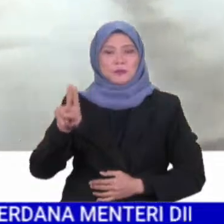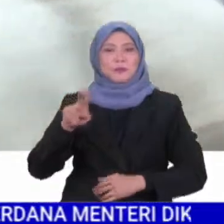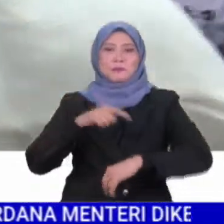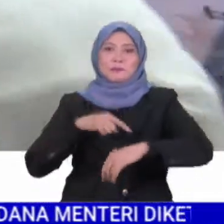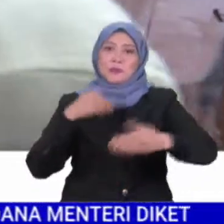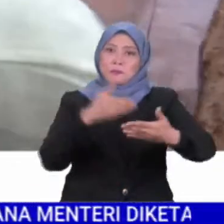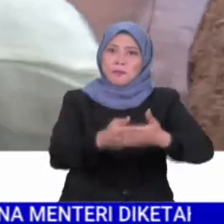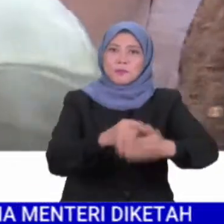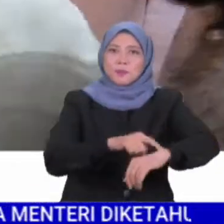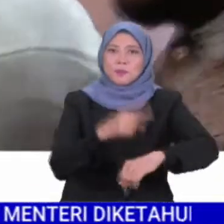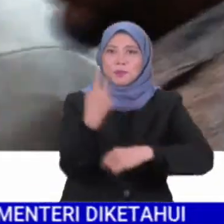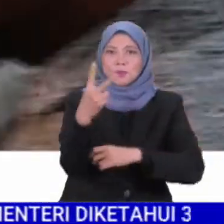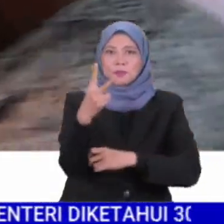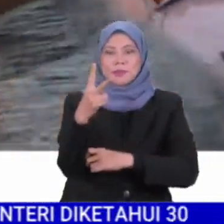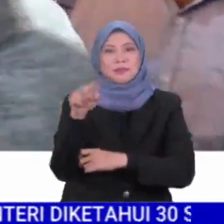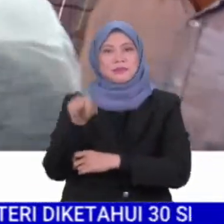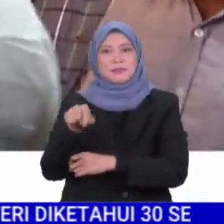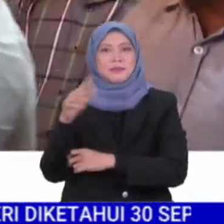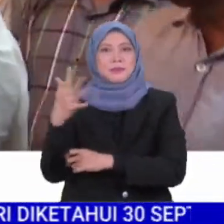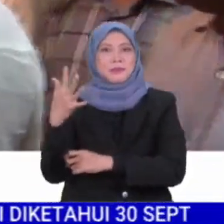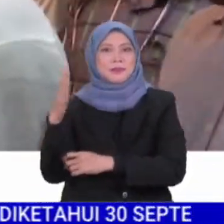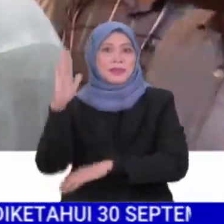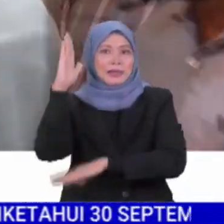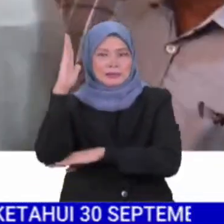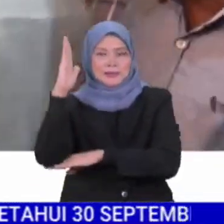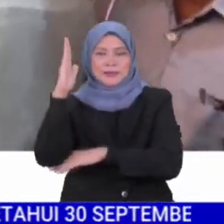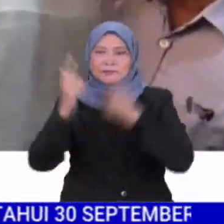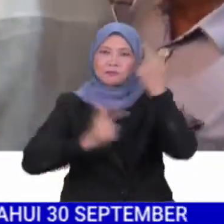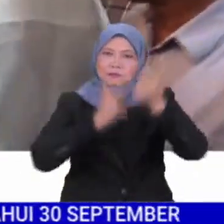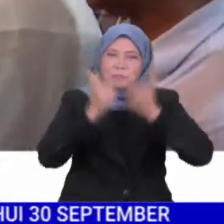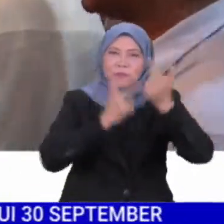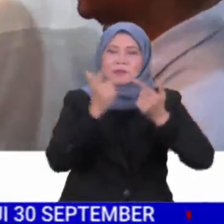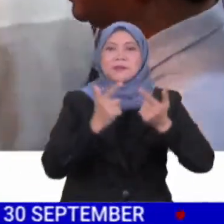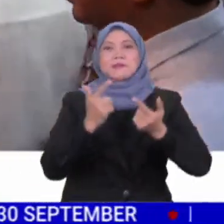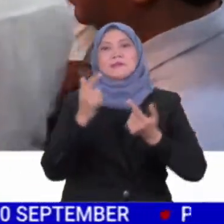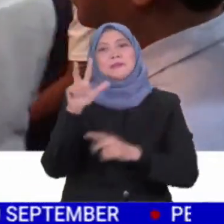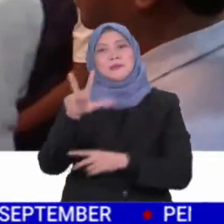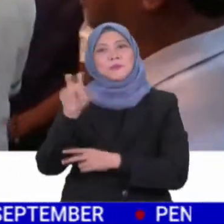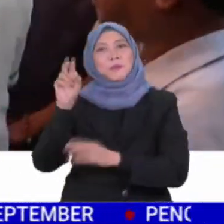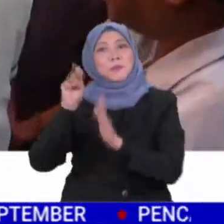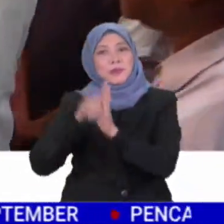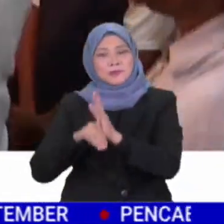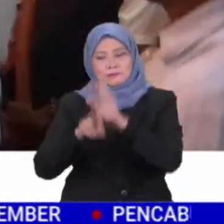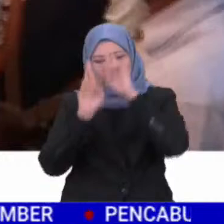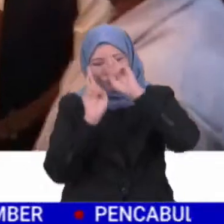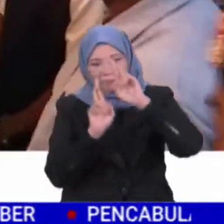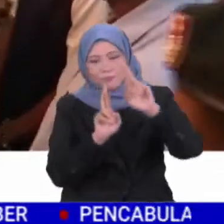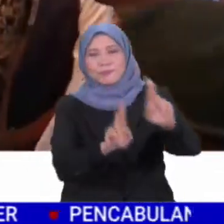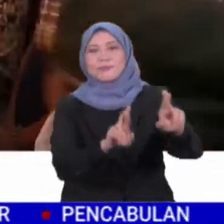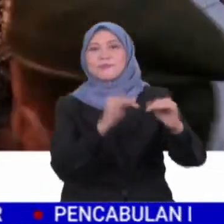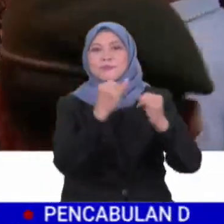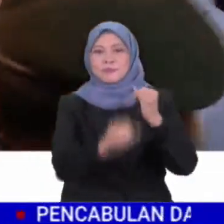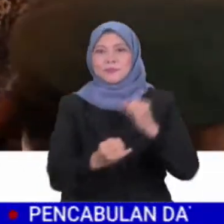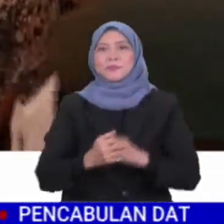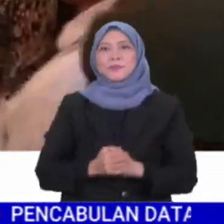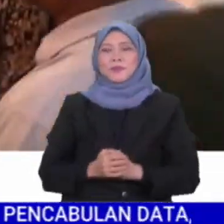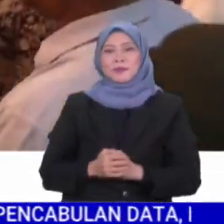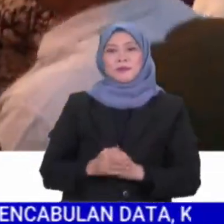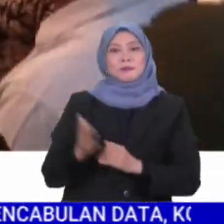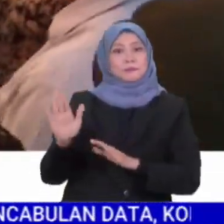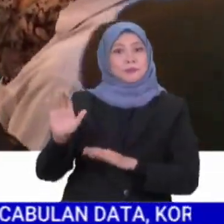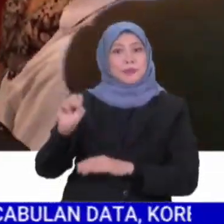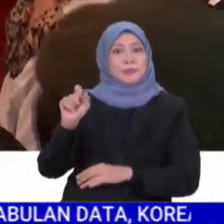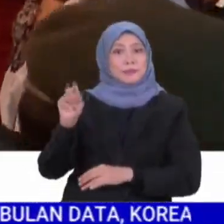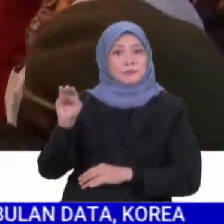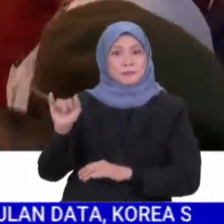sekitar 12.15 tengah hari. Beliau meluangkan masa hampir setengah jam memberi penghormatan terakhir. Mayat mendiang Tun Dr. S. Sami Velu